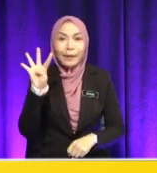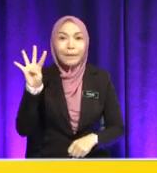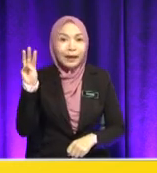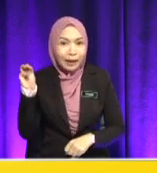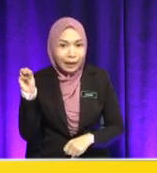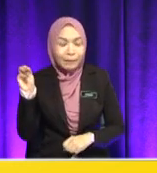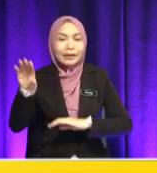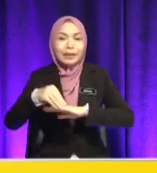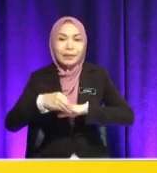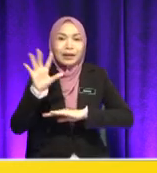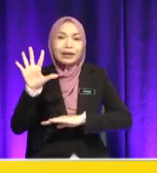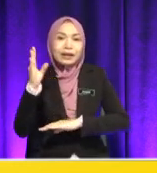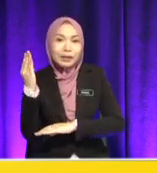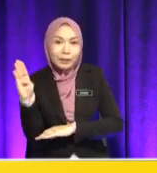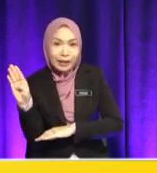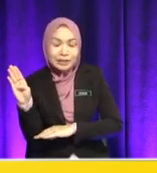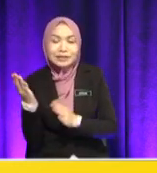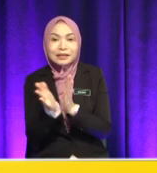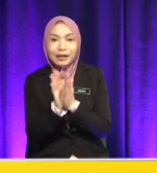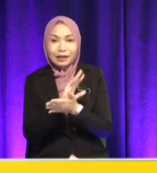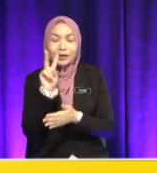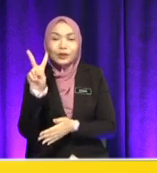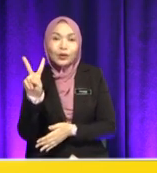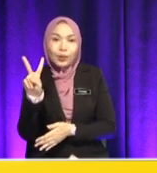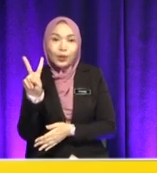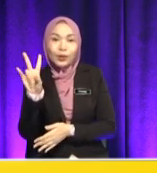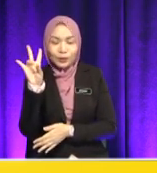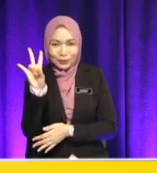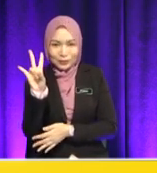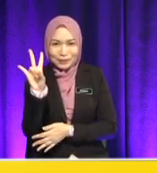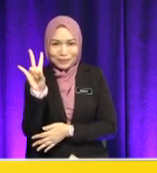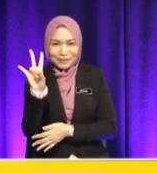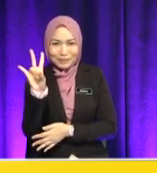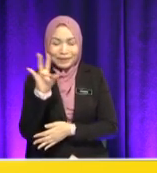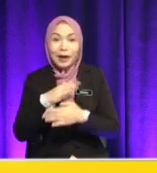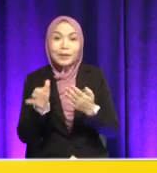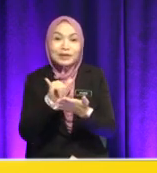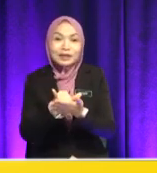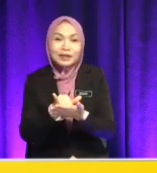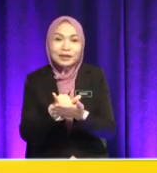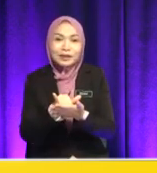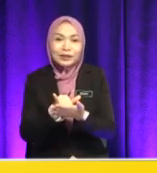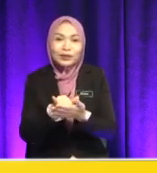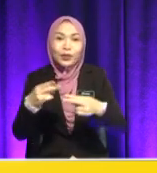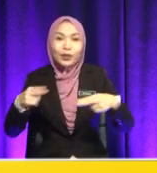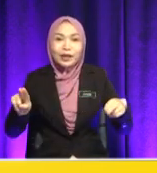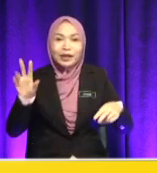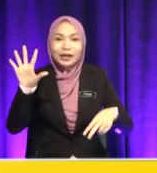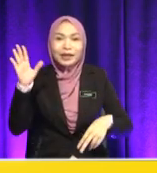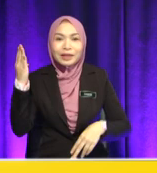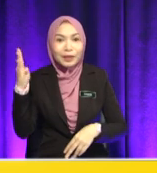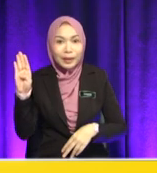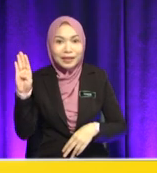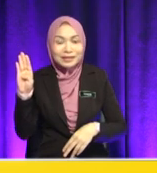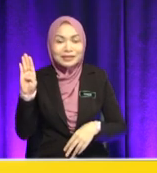15 27 Oke Lepas itu apa Jadi kita hilangkan 15 tuh maka kita pindahkan dia ke sebelah kanan jadi